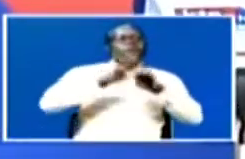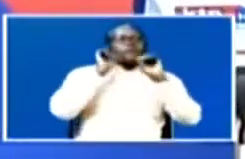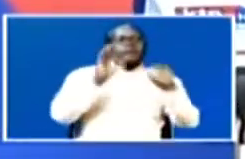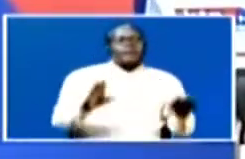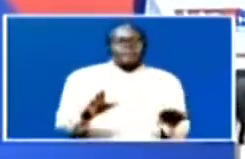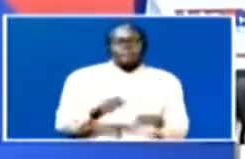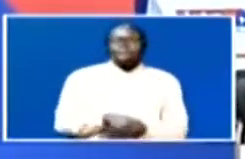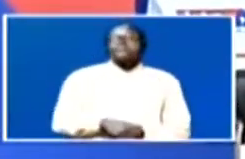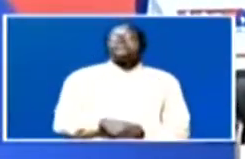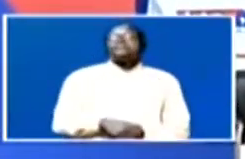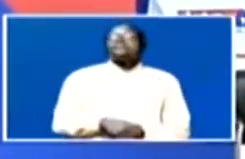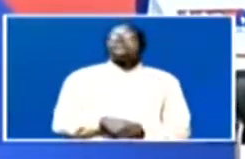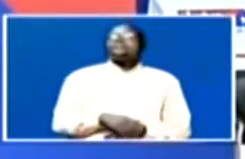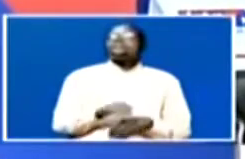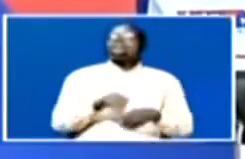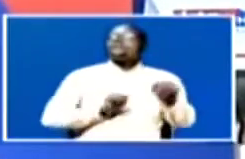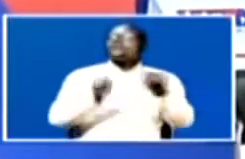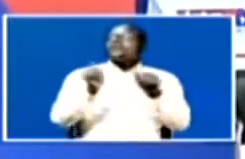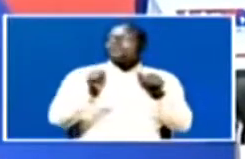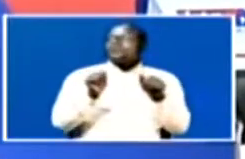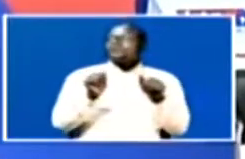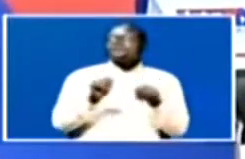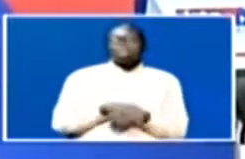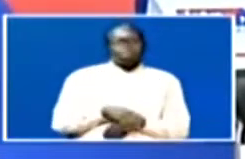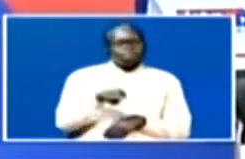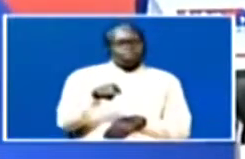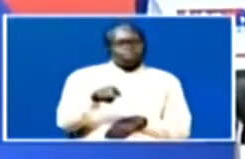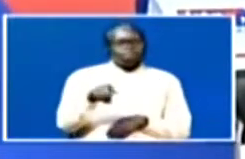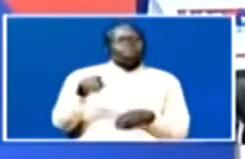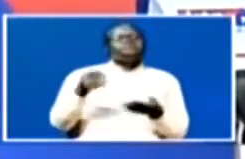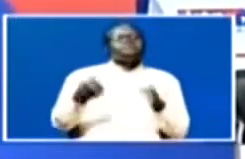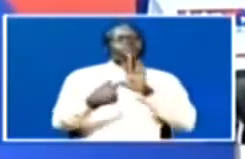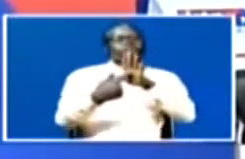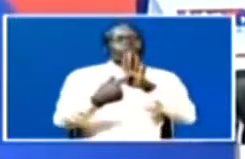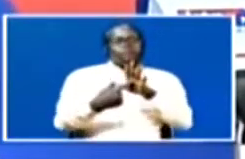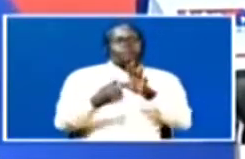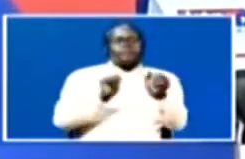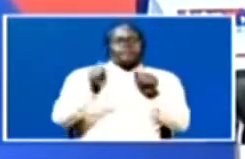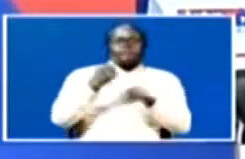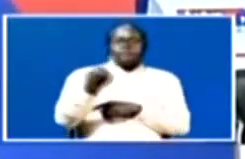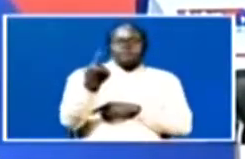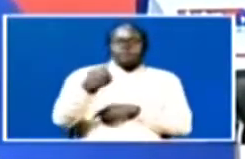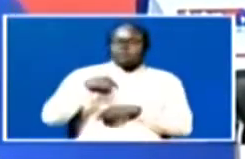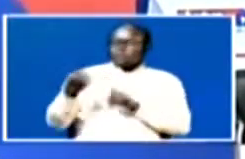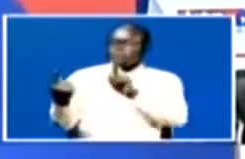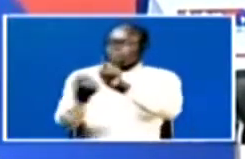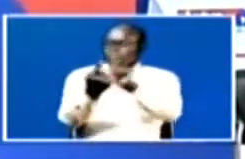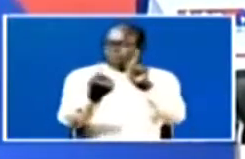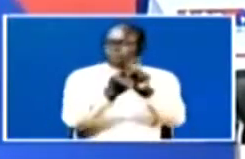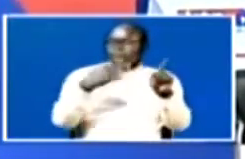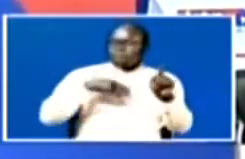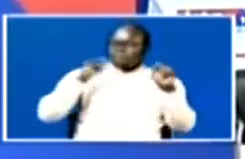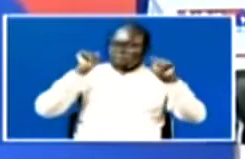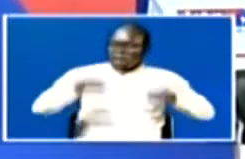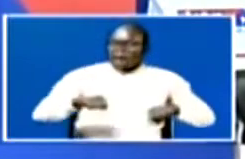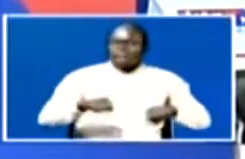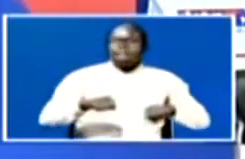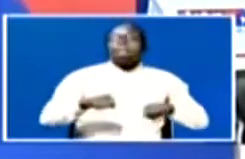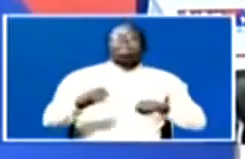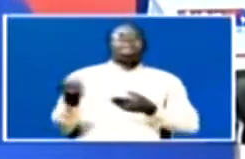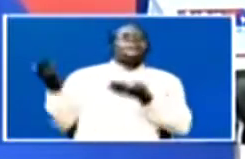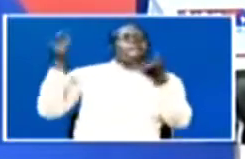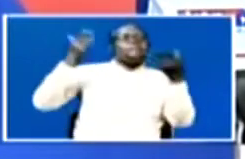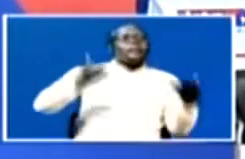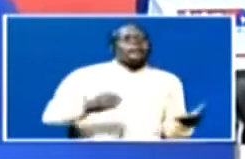Kwesse Sports ni channel ya michezo peke yake. Tukawatafuta wale watu tunaweza